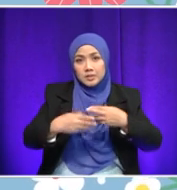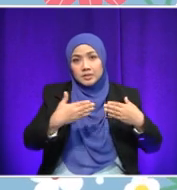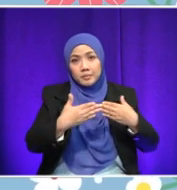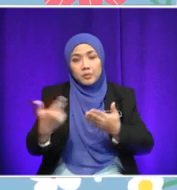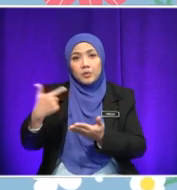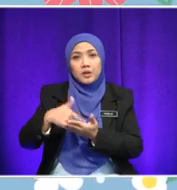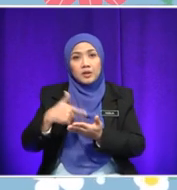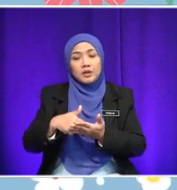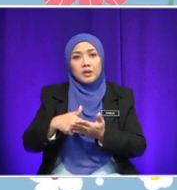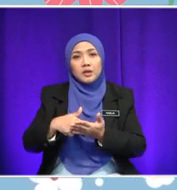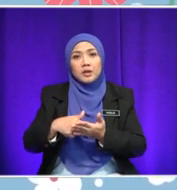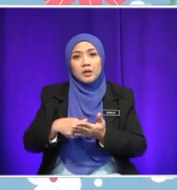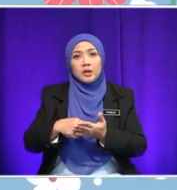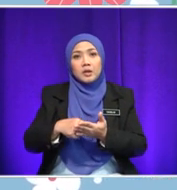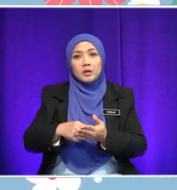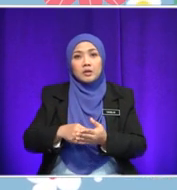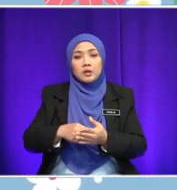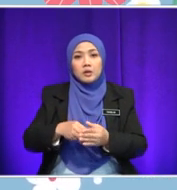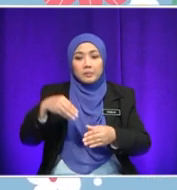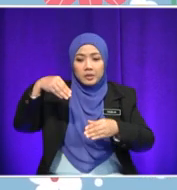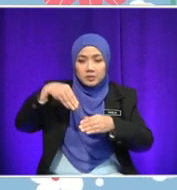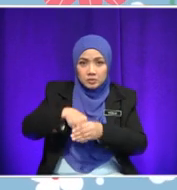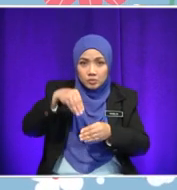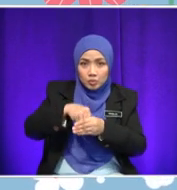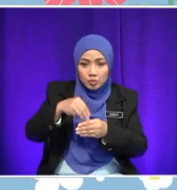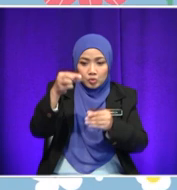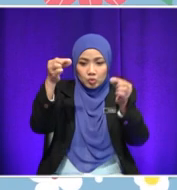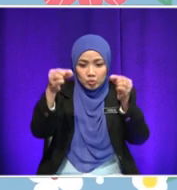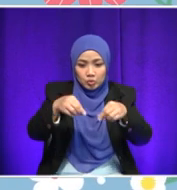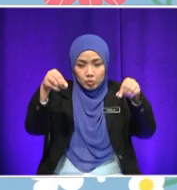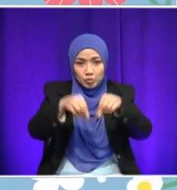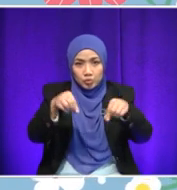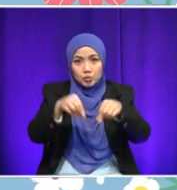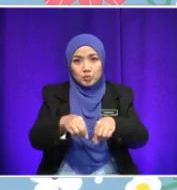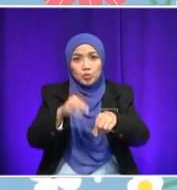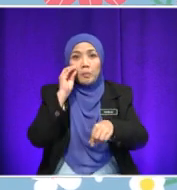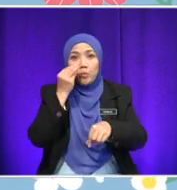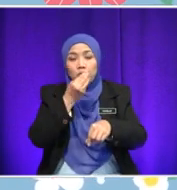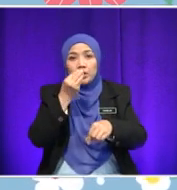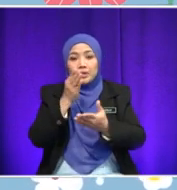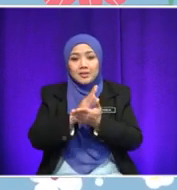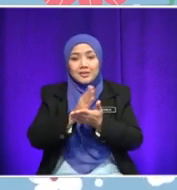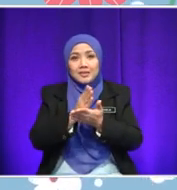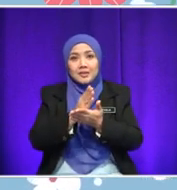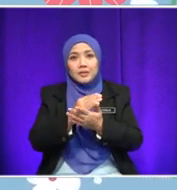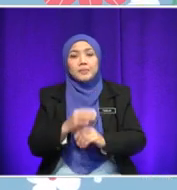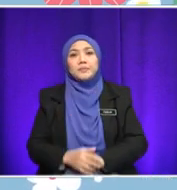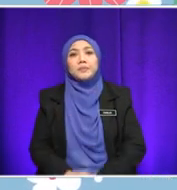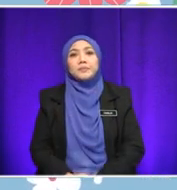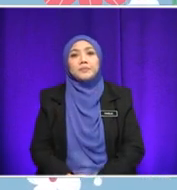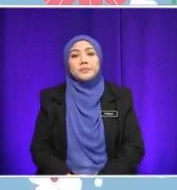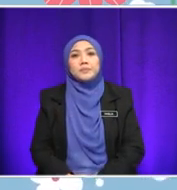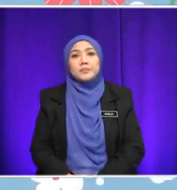di tengah bekas sudah cocok daun lebar di belakangnya Oke ini untuk menyematkan masa kita terus kepada bentuk yang ada